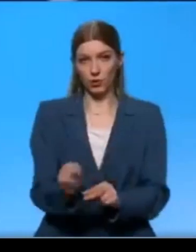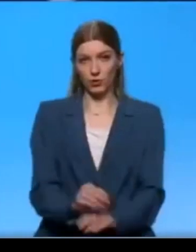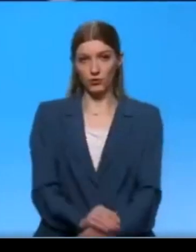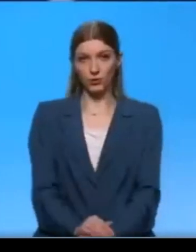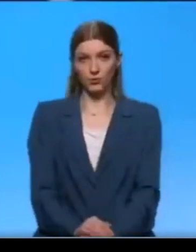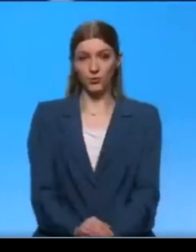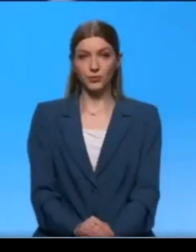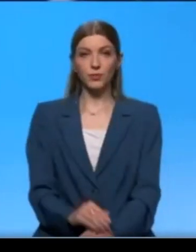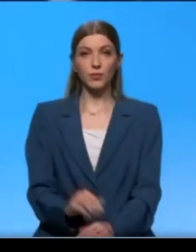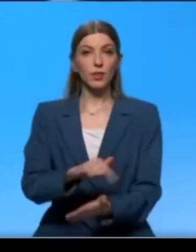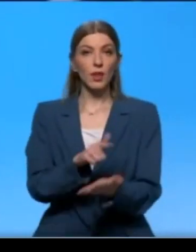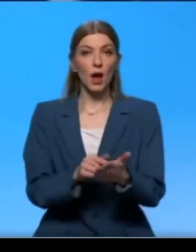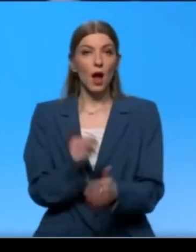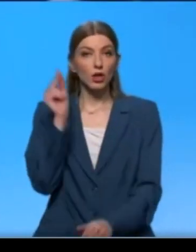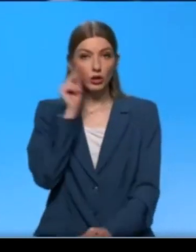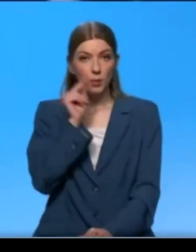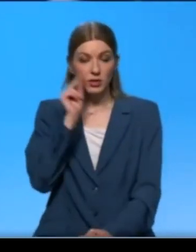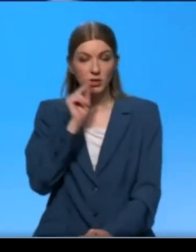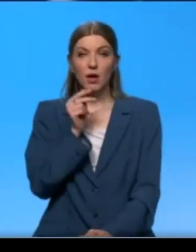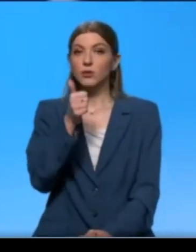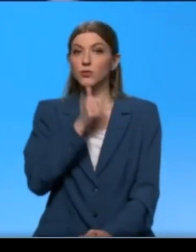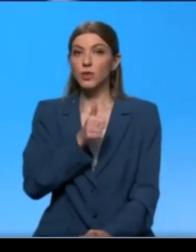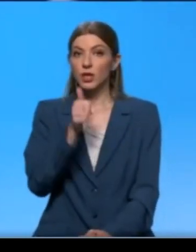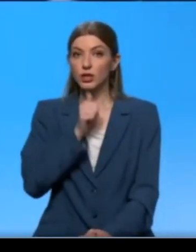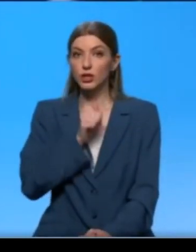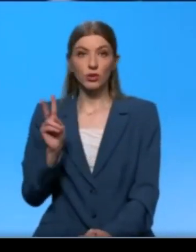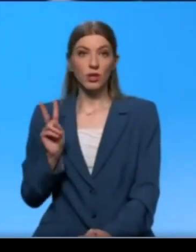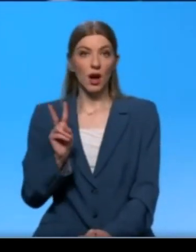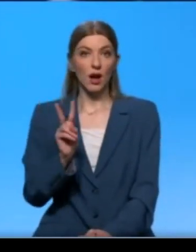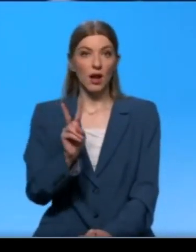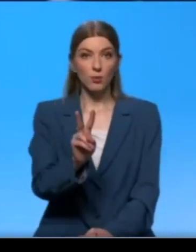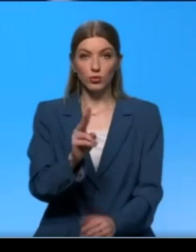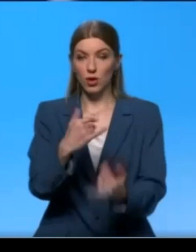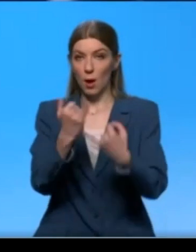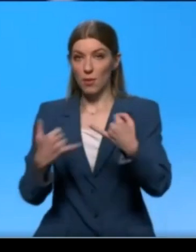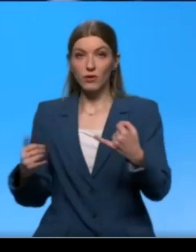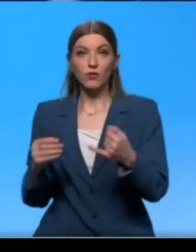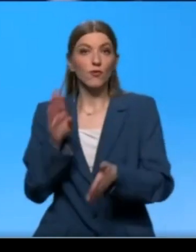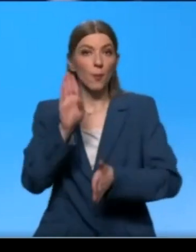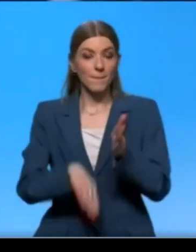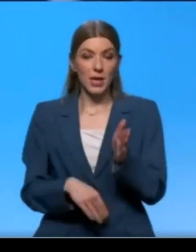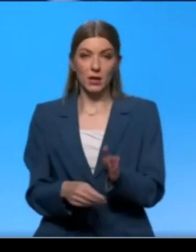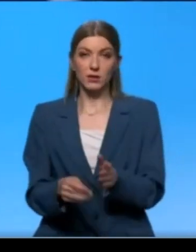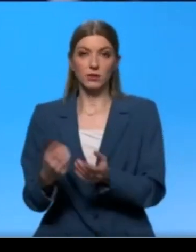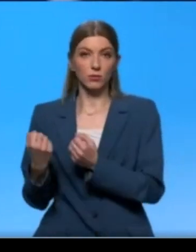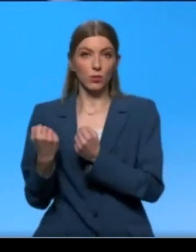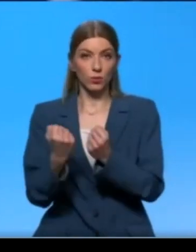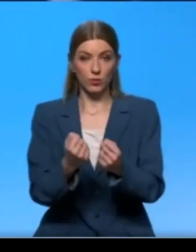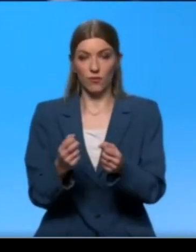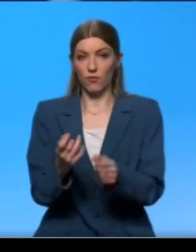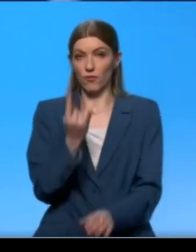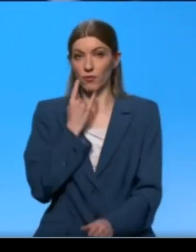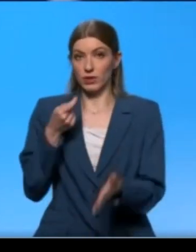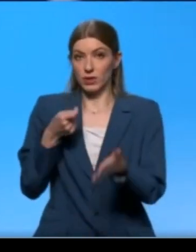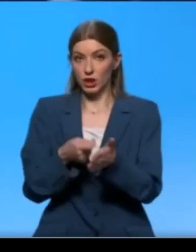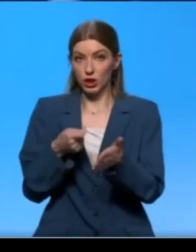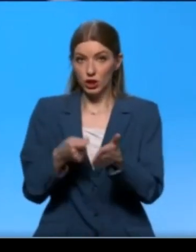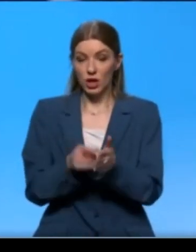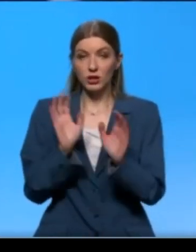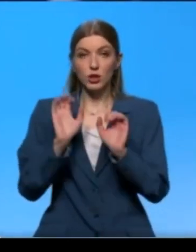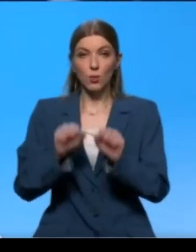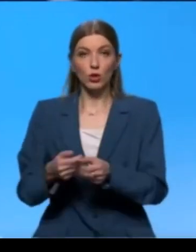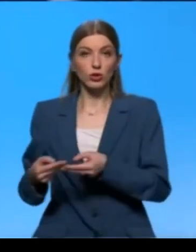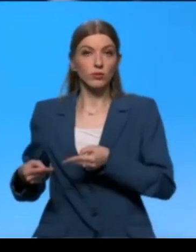в Чебоксарах тестируют троллейбус который может обойтись без проводов машина заряжается прямо на ходу и может проехать автономно до